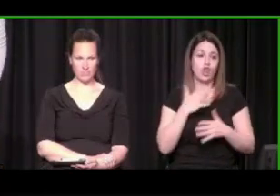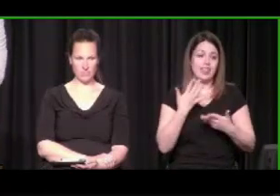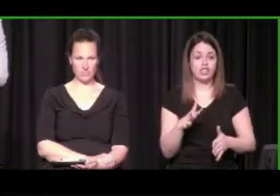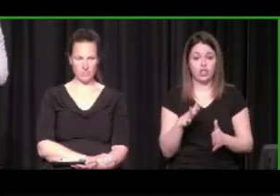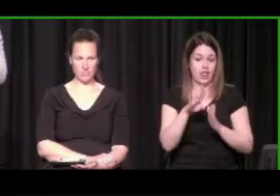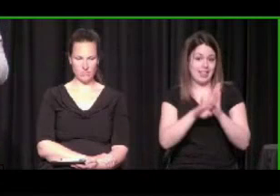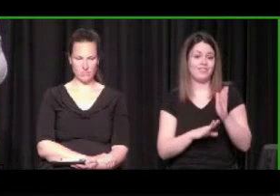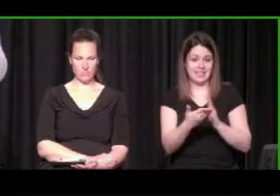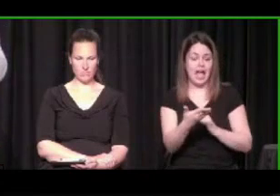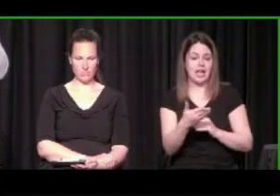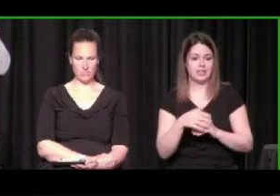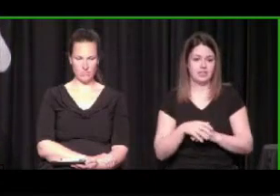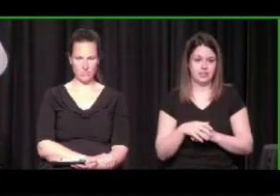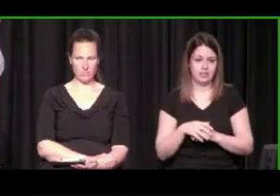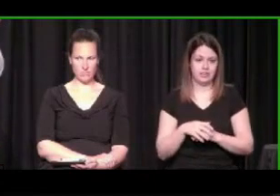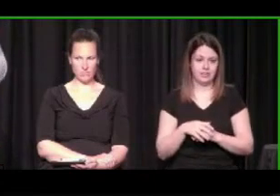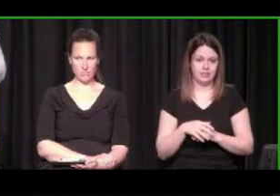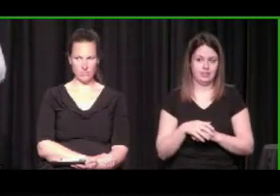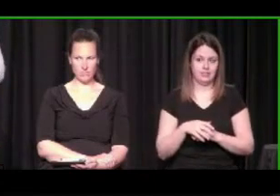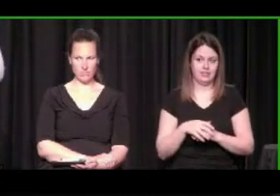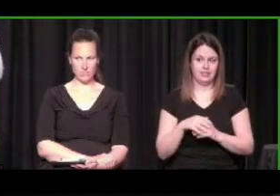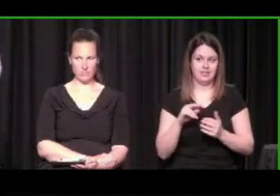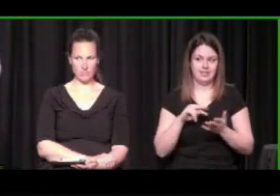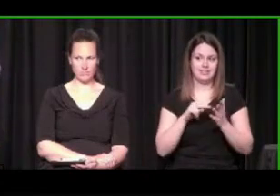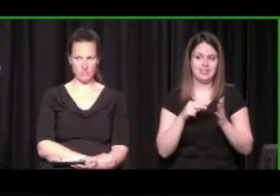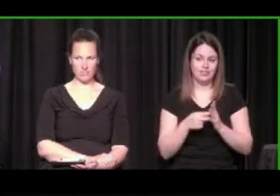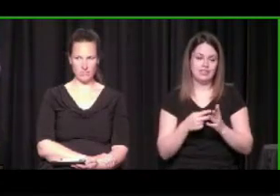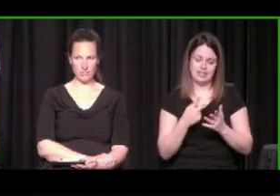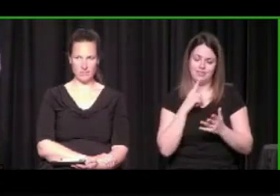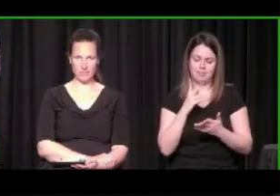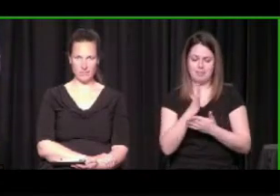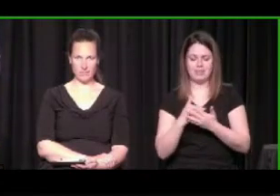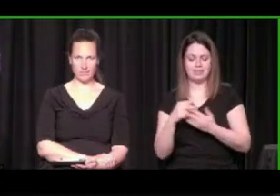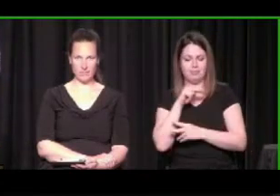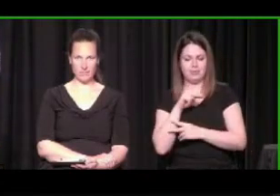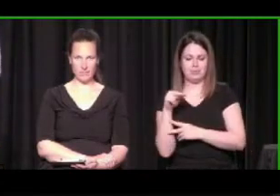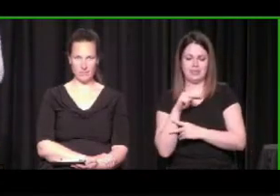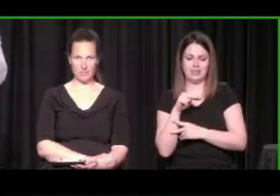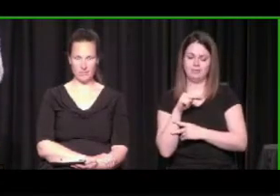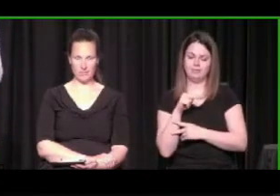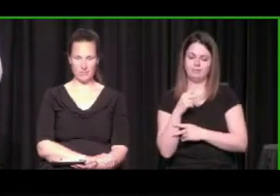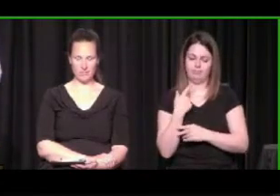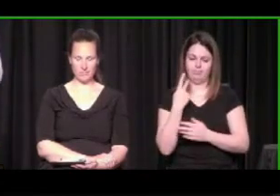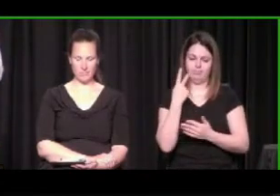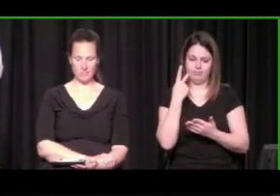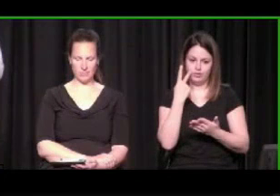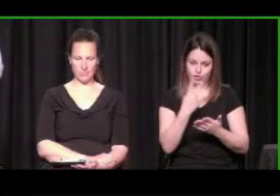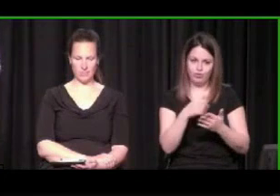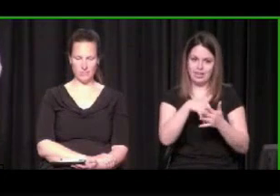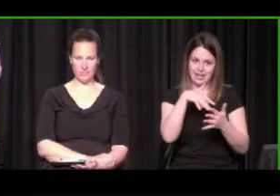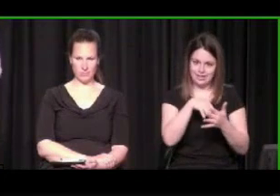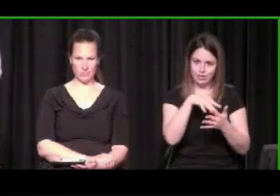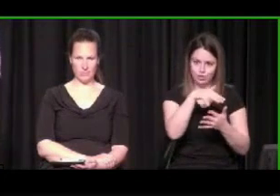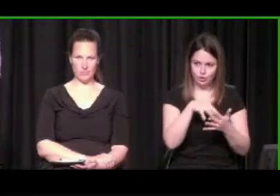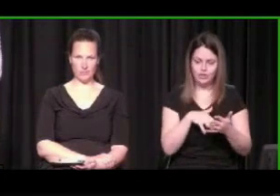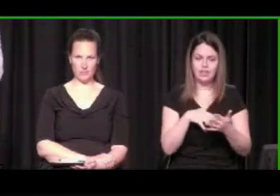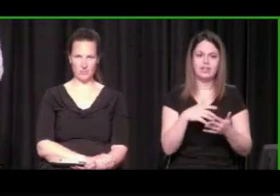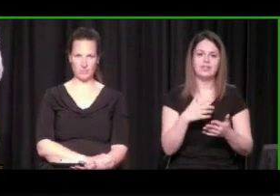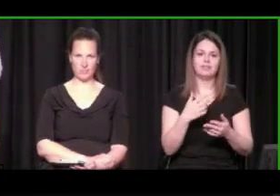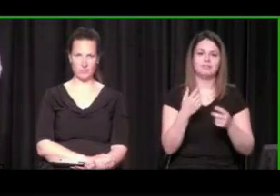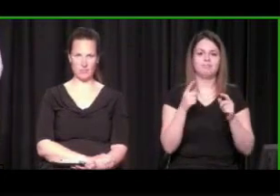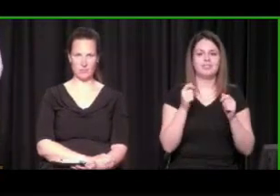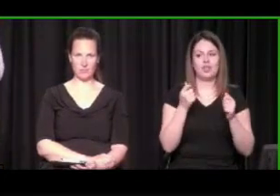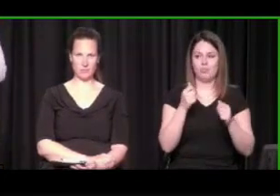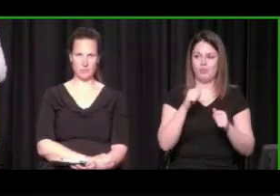déficience intellectuelle. Donc là, ici, c'est cette approche-là, cette perspective-là qui vient mettre de l'avant, puis je comprends que c'est un peu violent